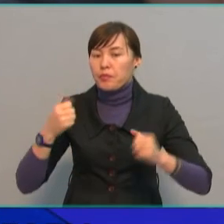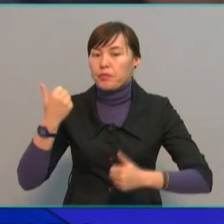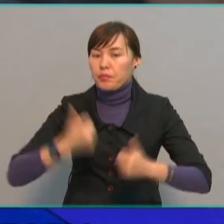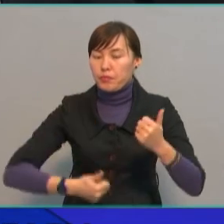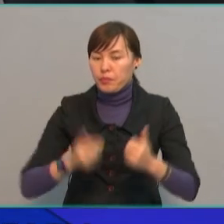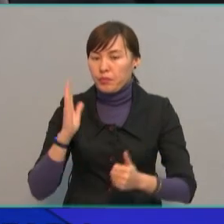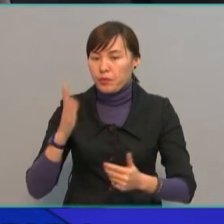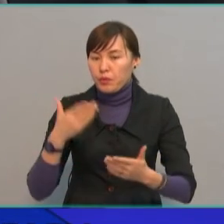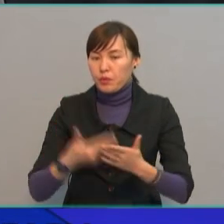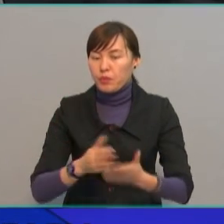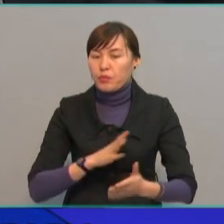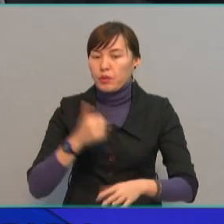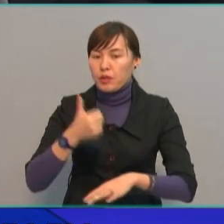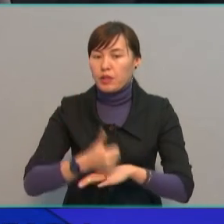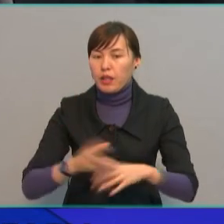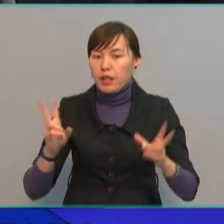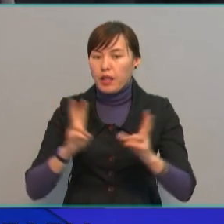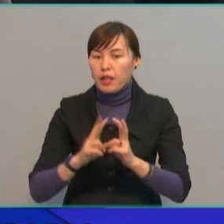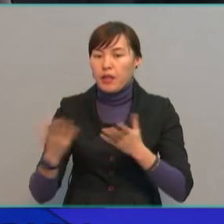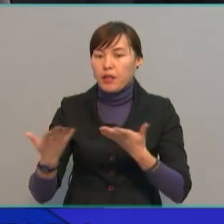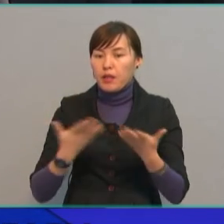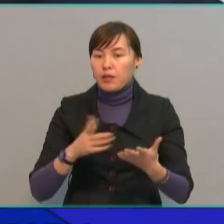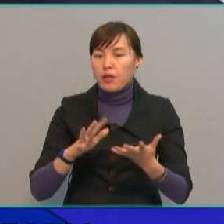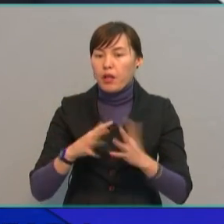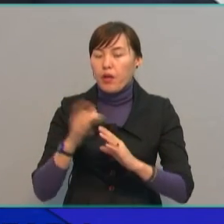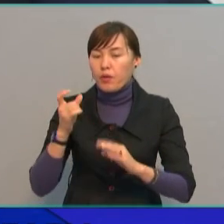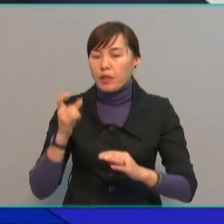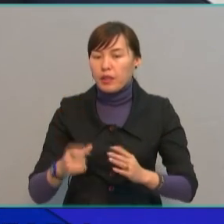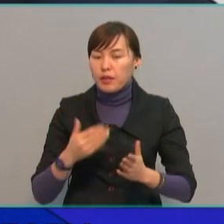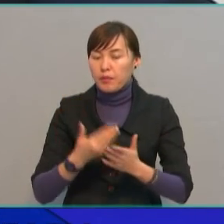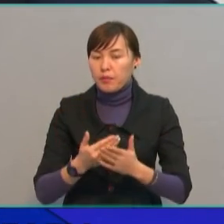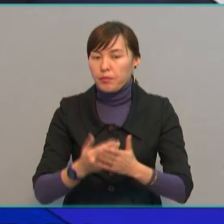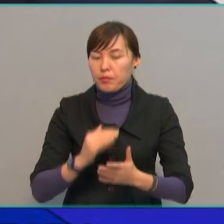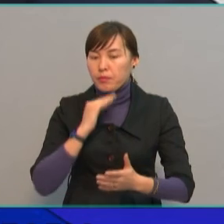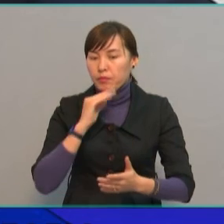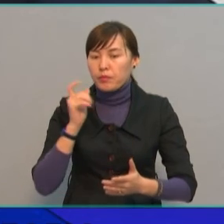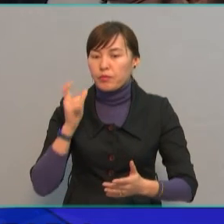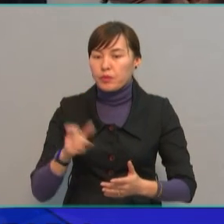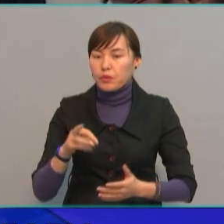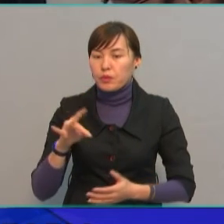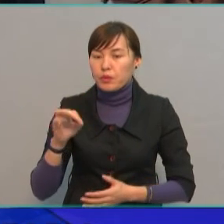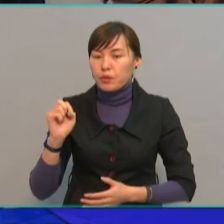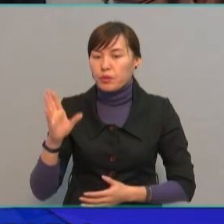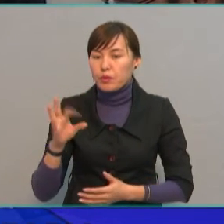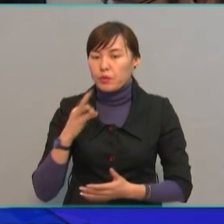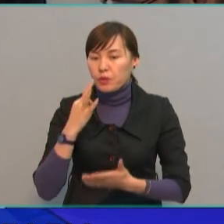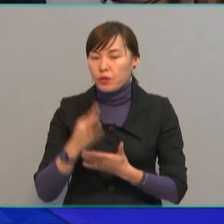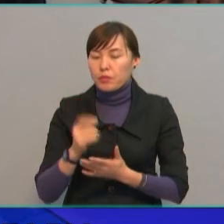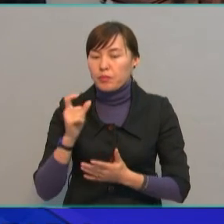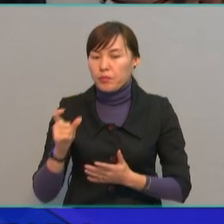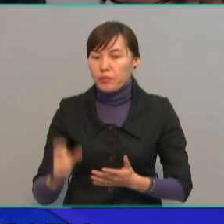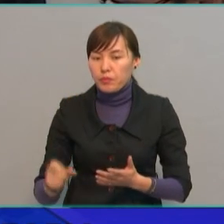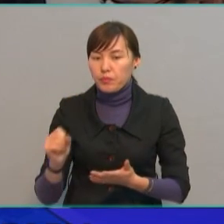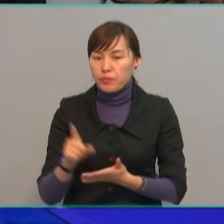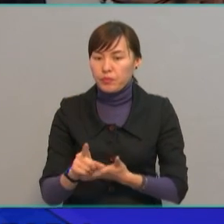турнир өткізуді ұсынды. Әкімнің қабылдауына келген ауыл тұрғындарының ұсыныс шағымдарына қатысты Өмірзақ Шөкеев жауапты сала